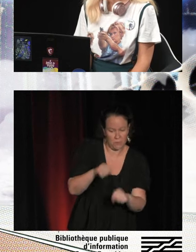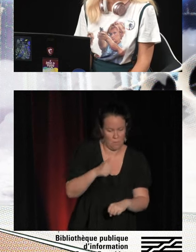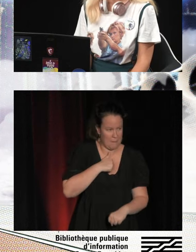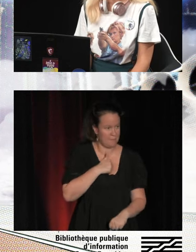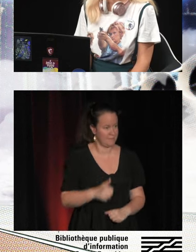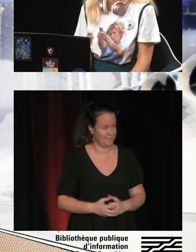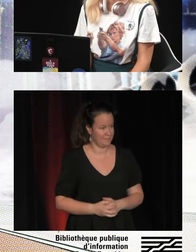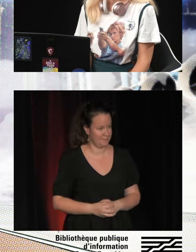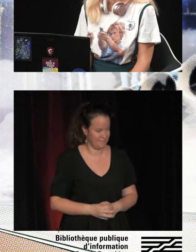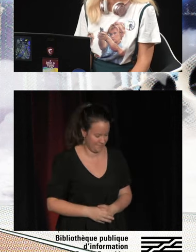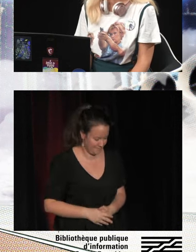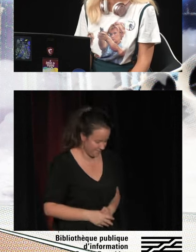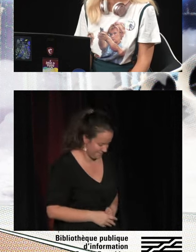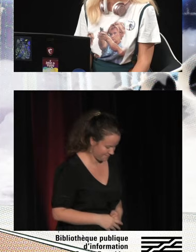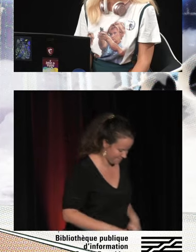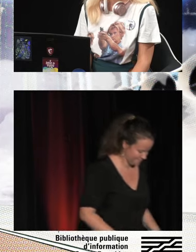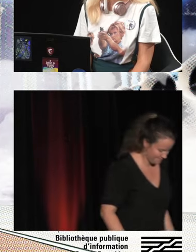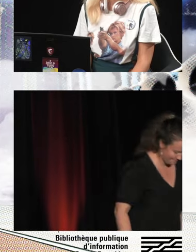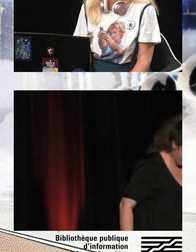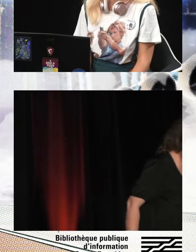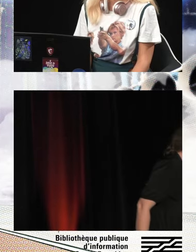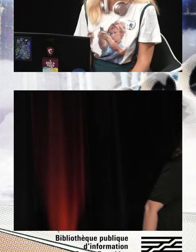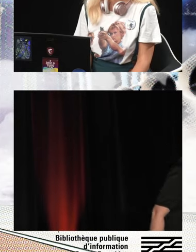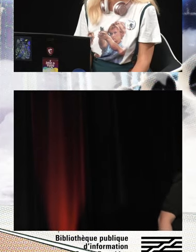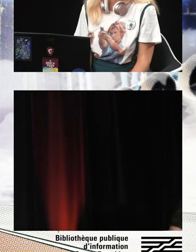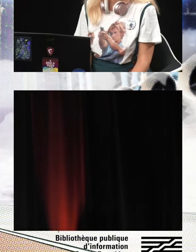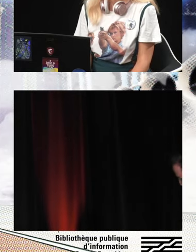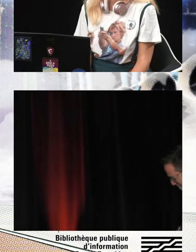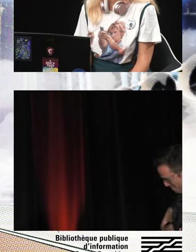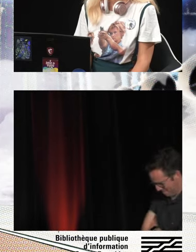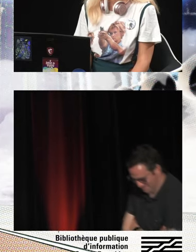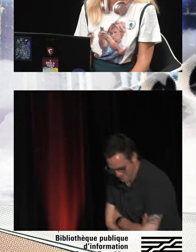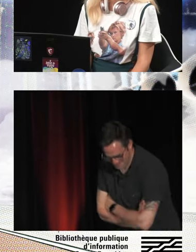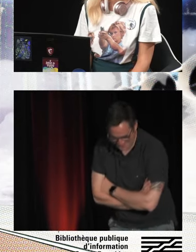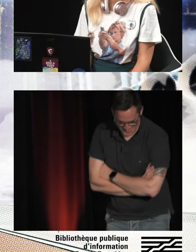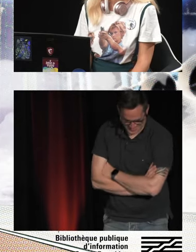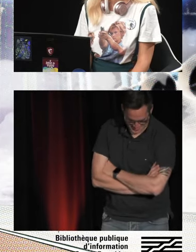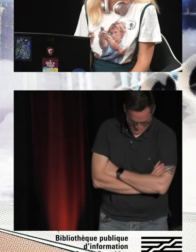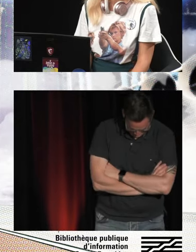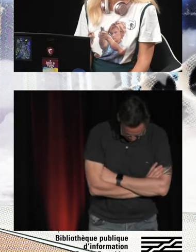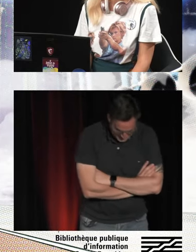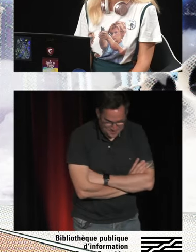Voilà. Hop, là. On vient l'attendre ici.